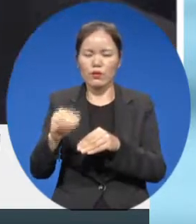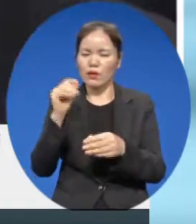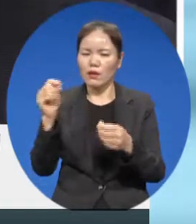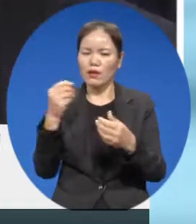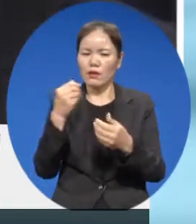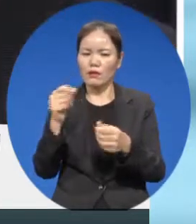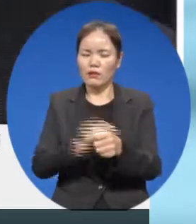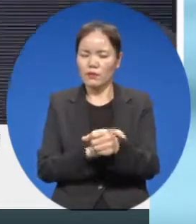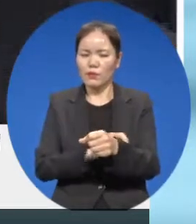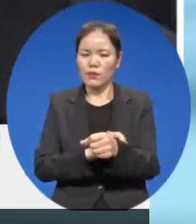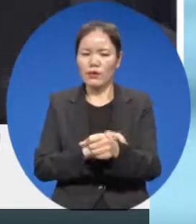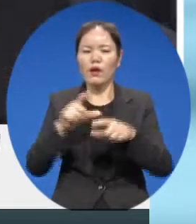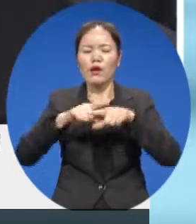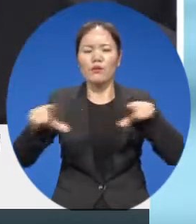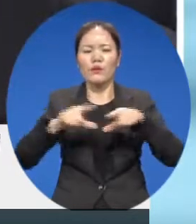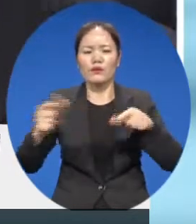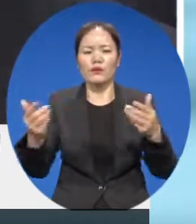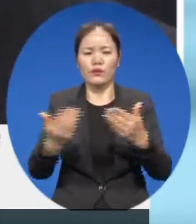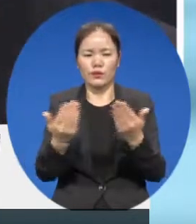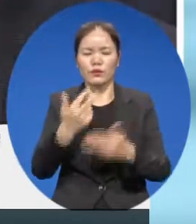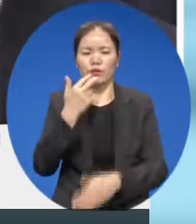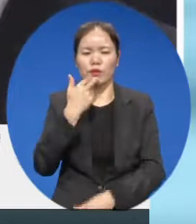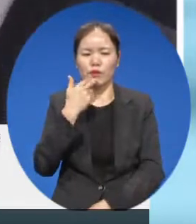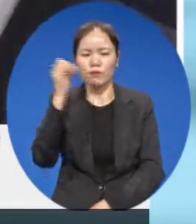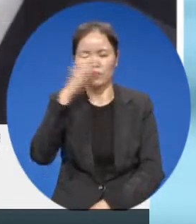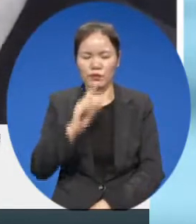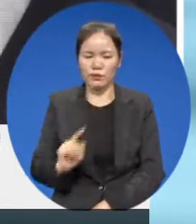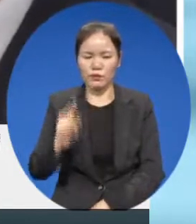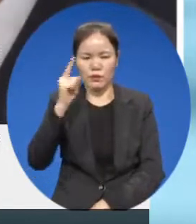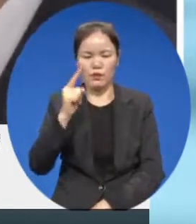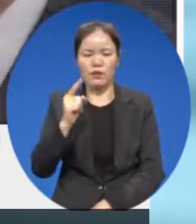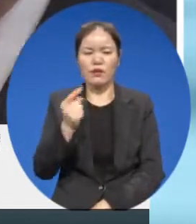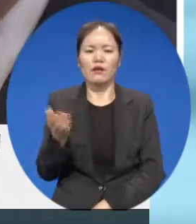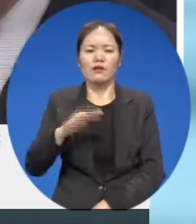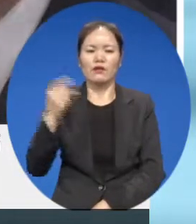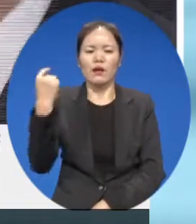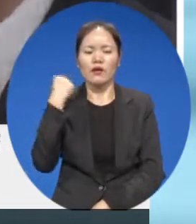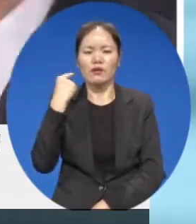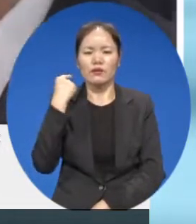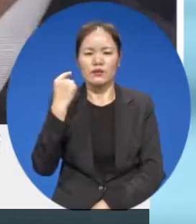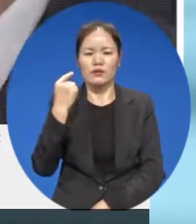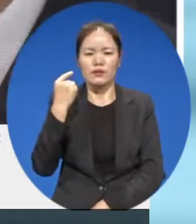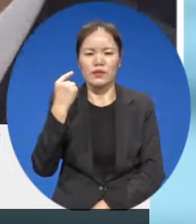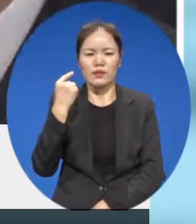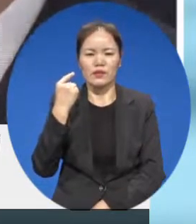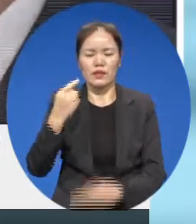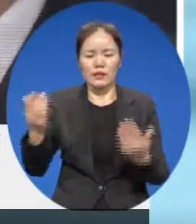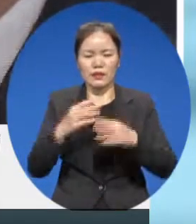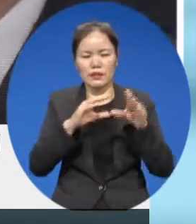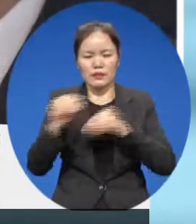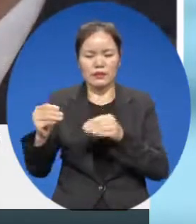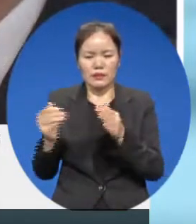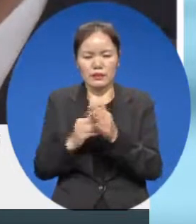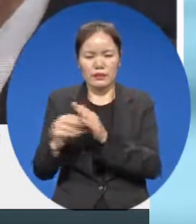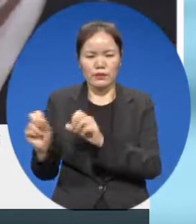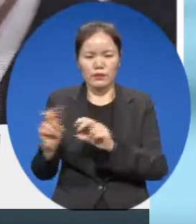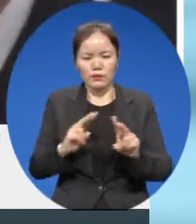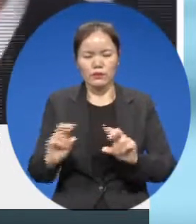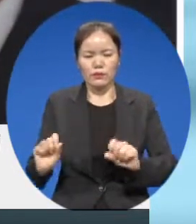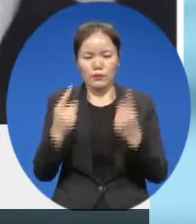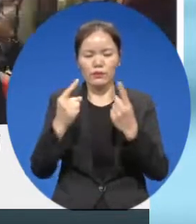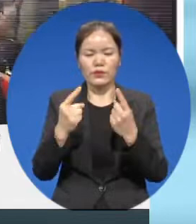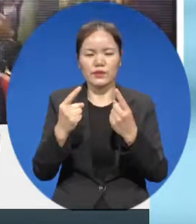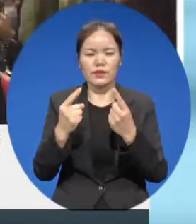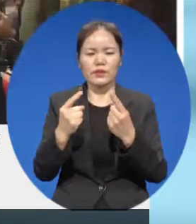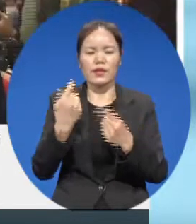어제와 로 들어가서 올라가 시 거든요 근데 아마 정문으로 일부러 여 출근을 어제 직무 정리가 끝나자 마자 한 이유는 언론을 향해서